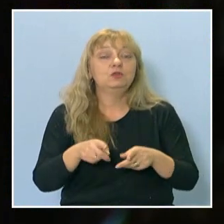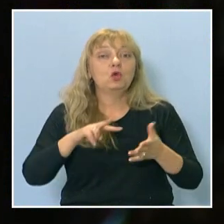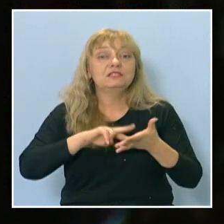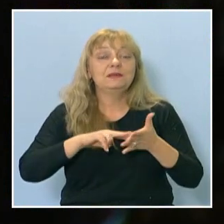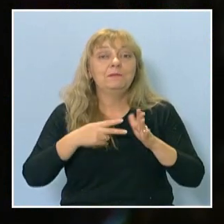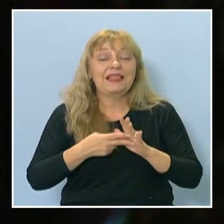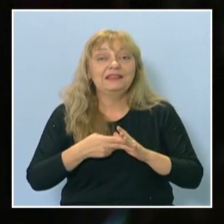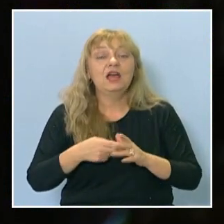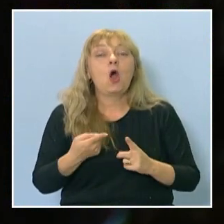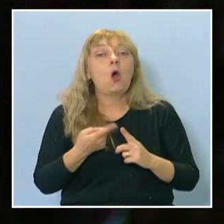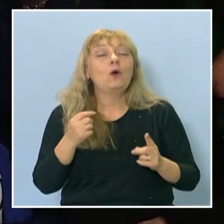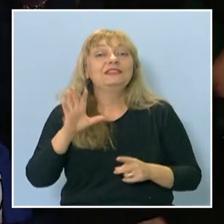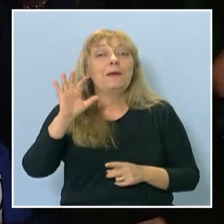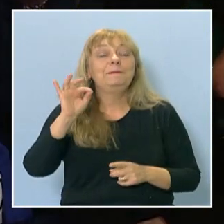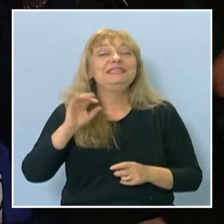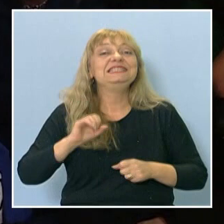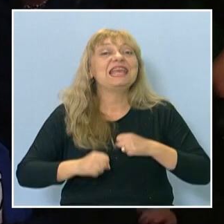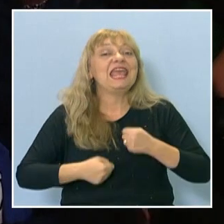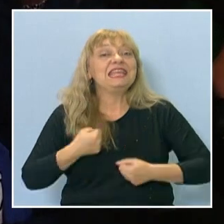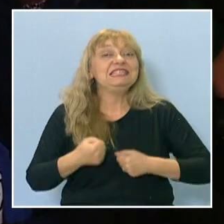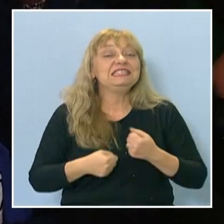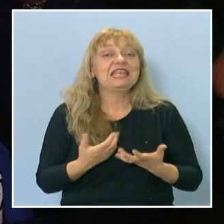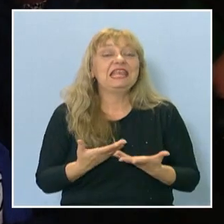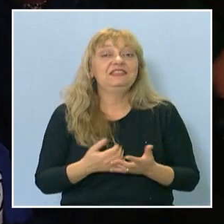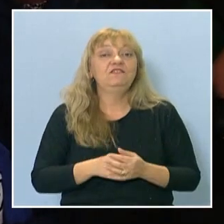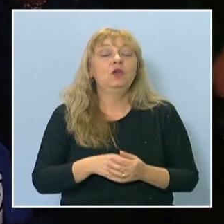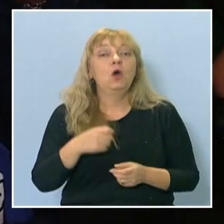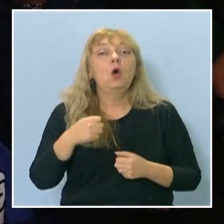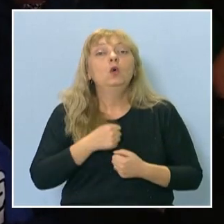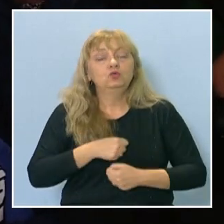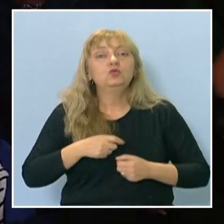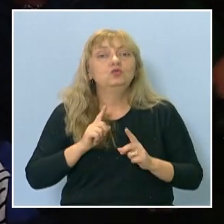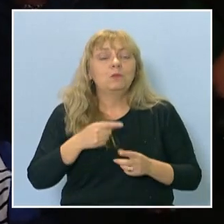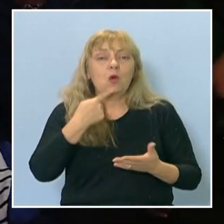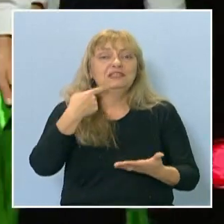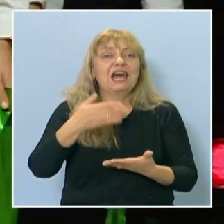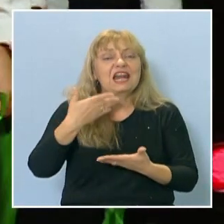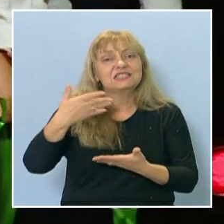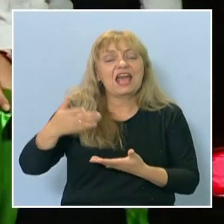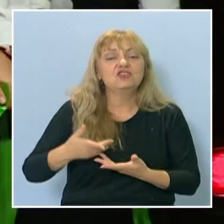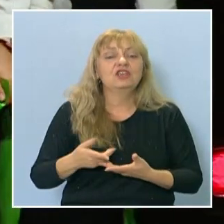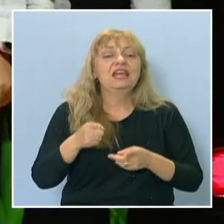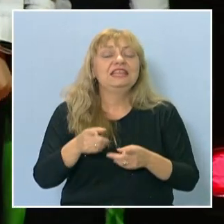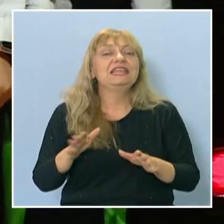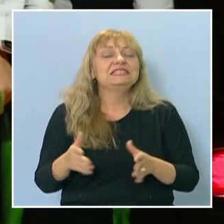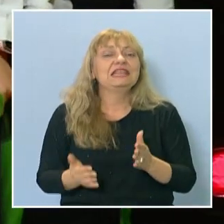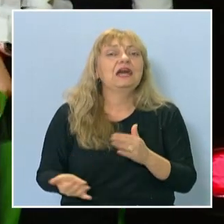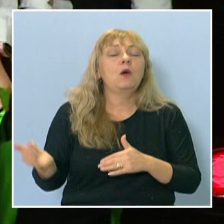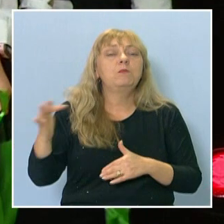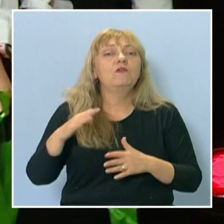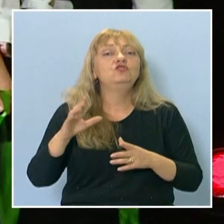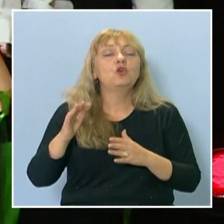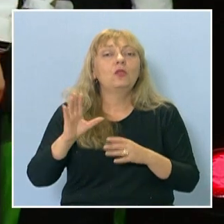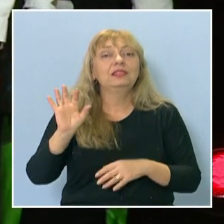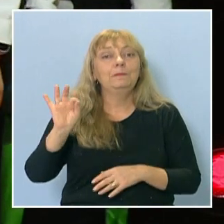50 инициативи, които трудно бих могла да изредя, защото те станаха и повече от 50, но едно от